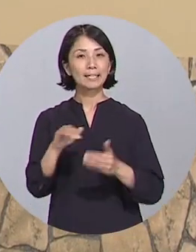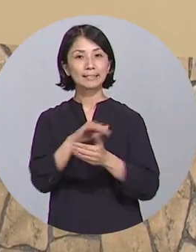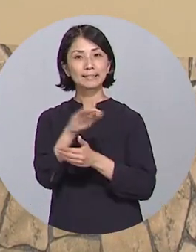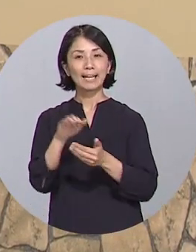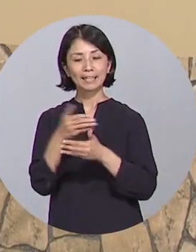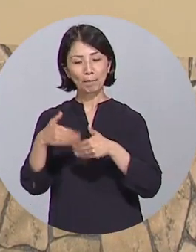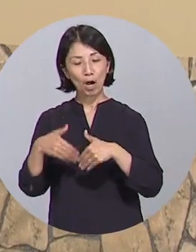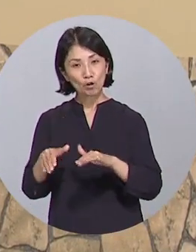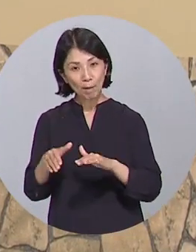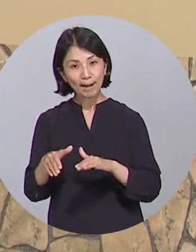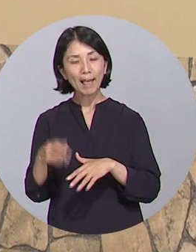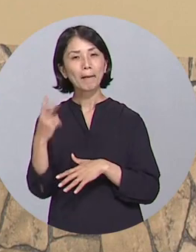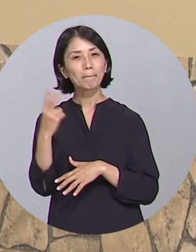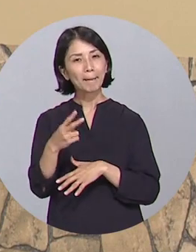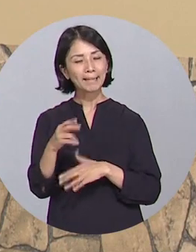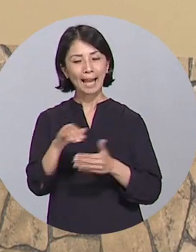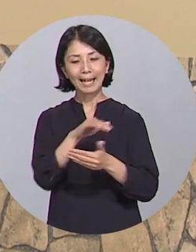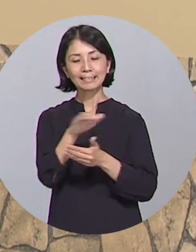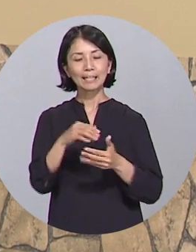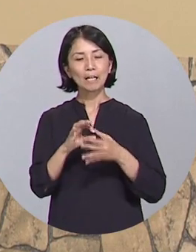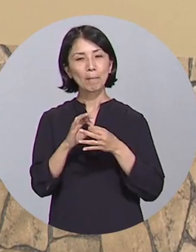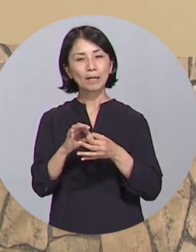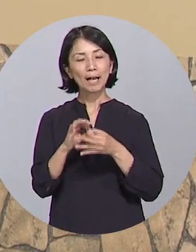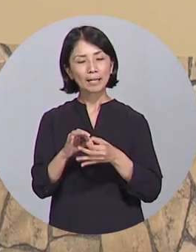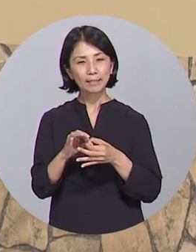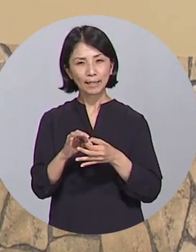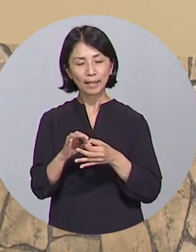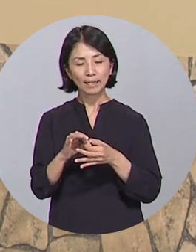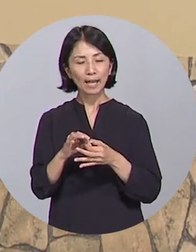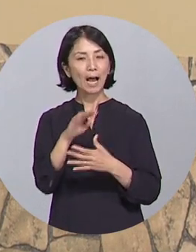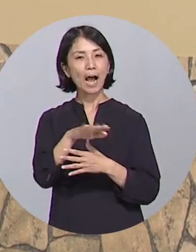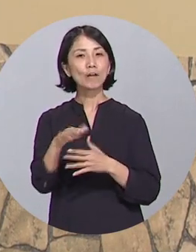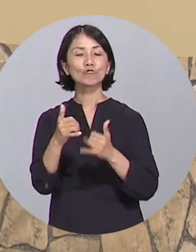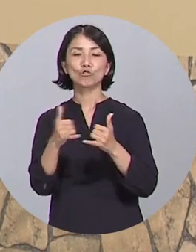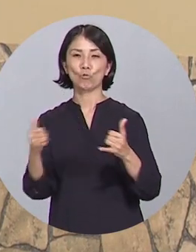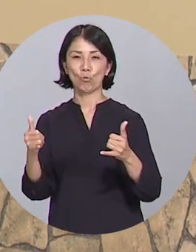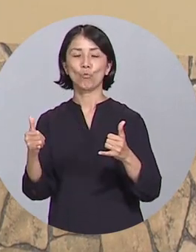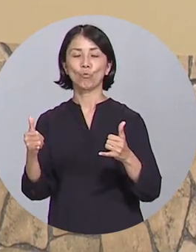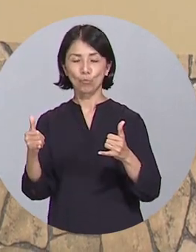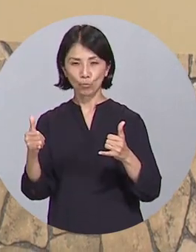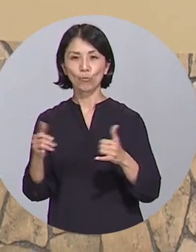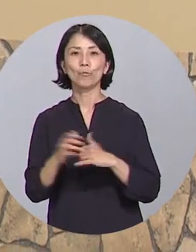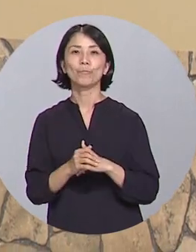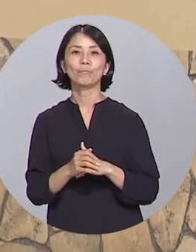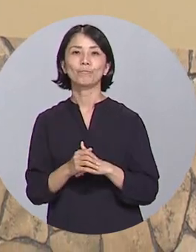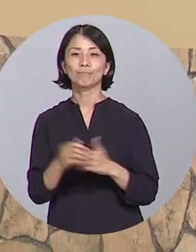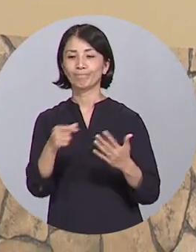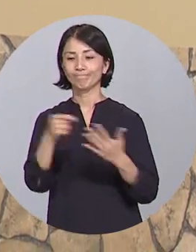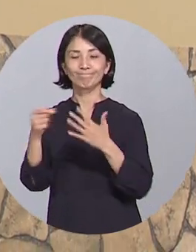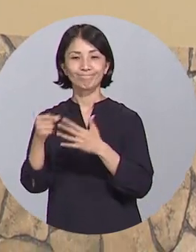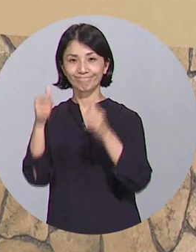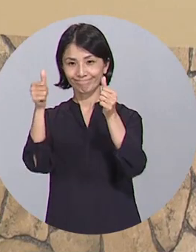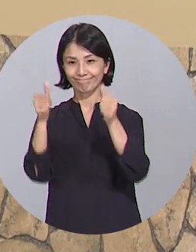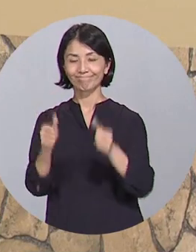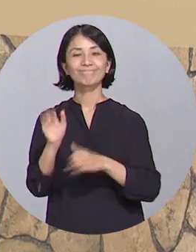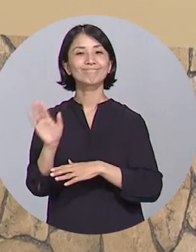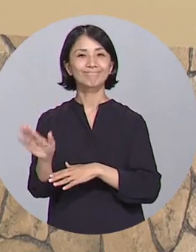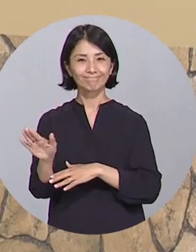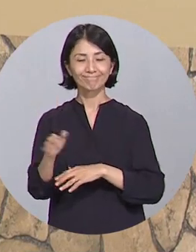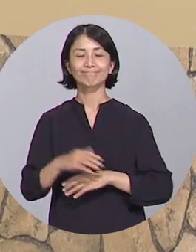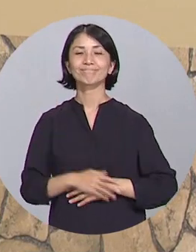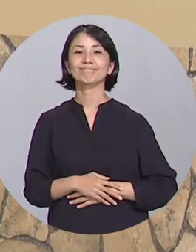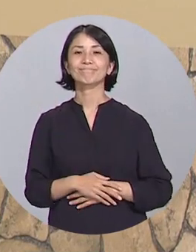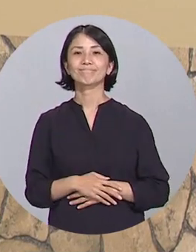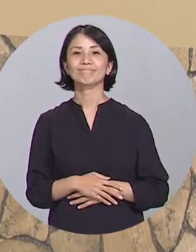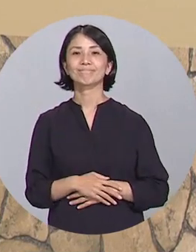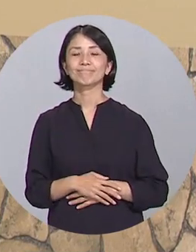をふるさととしていたり、アトリエを構えていたりと、埼玉にゆかりのある美術家の作品を取り上げています。そんな